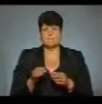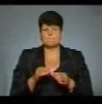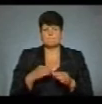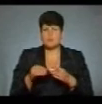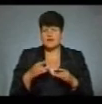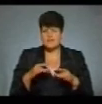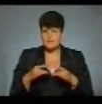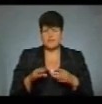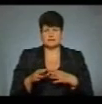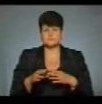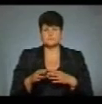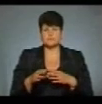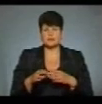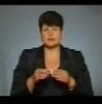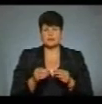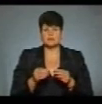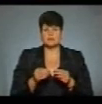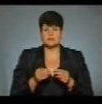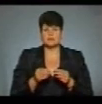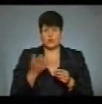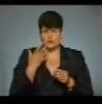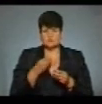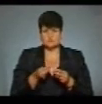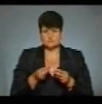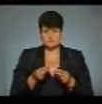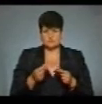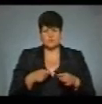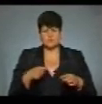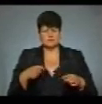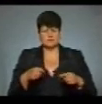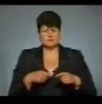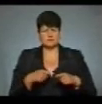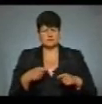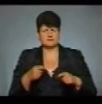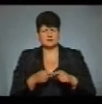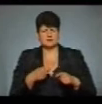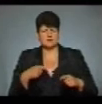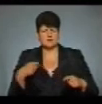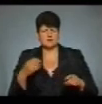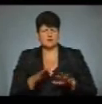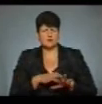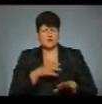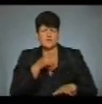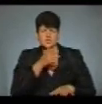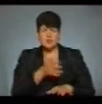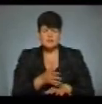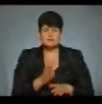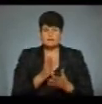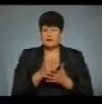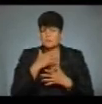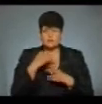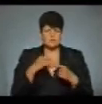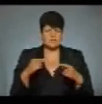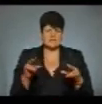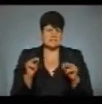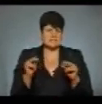пластик, розкладаючись, цю процедуру розтягує на довгий час. Є дуже багато різних